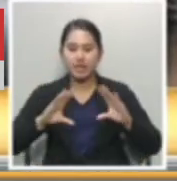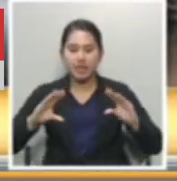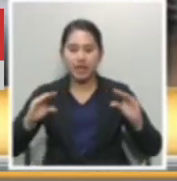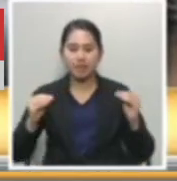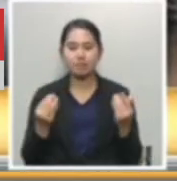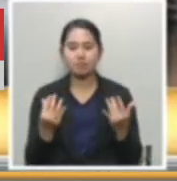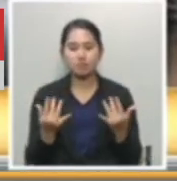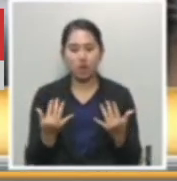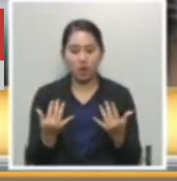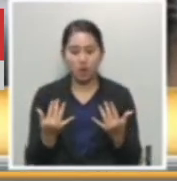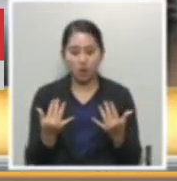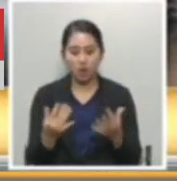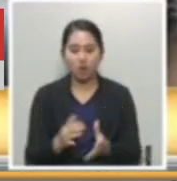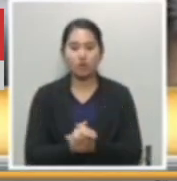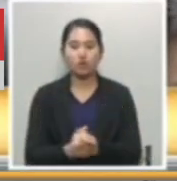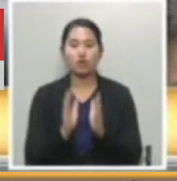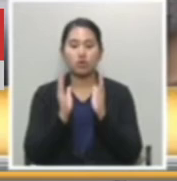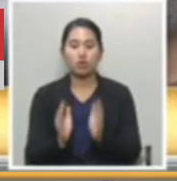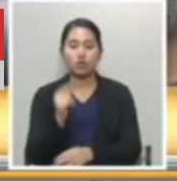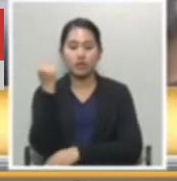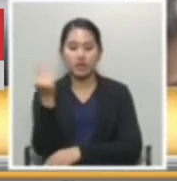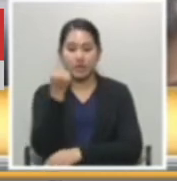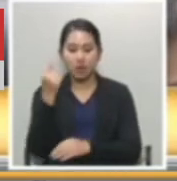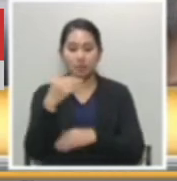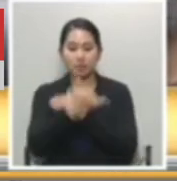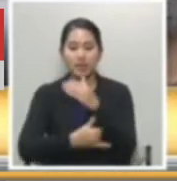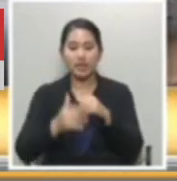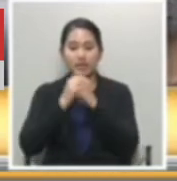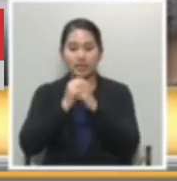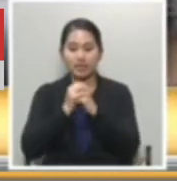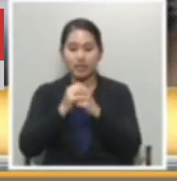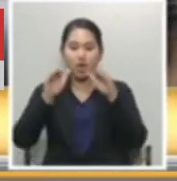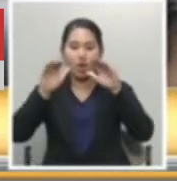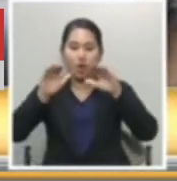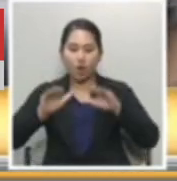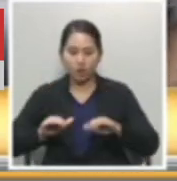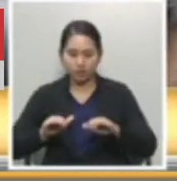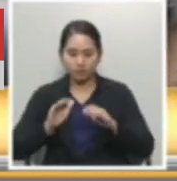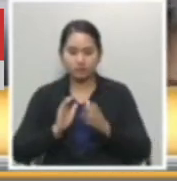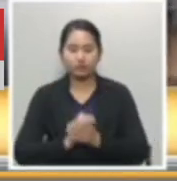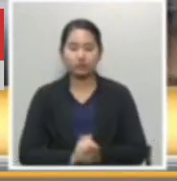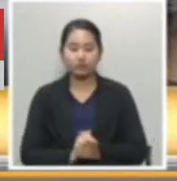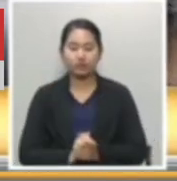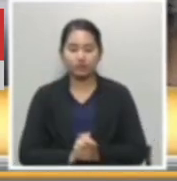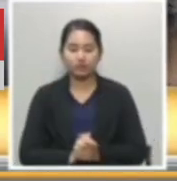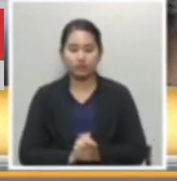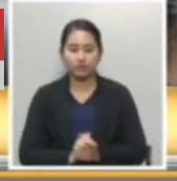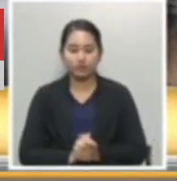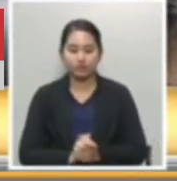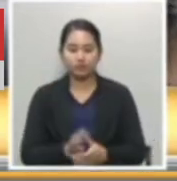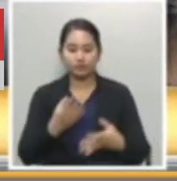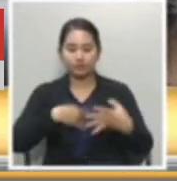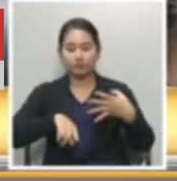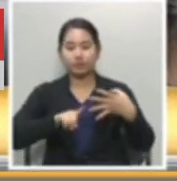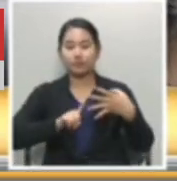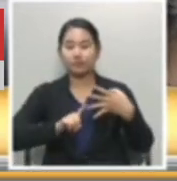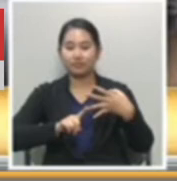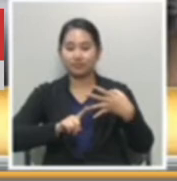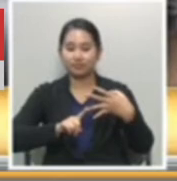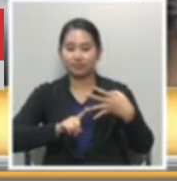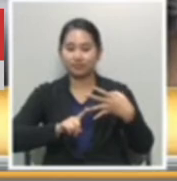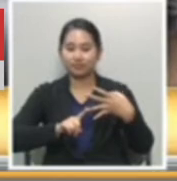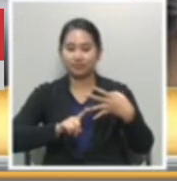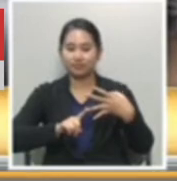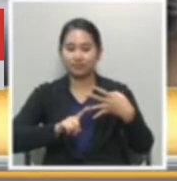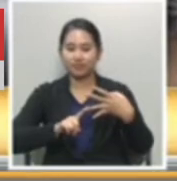นักท่องเที่ยวจากประเทศจีนก็ลดลงเช่นเดียวกันส่วนเครื่องยนต์ตัวที่3นะครับก็คือ